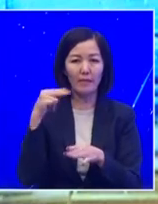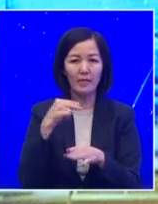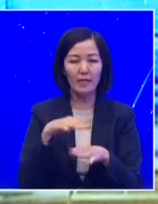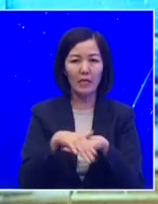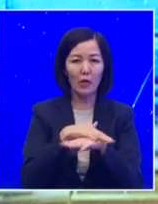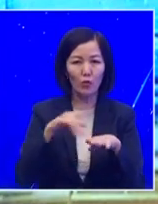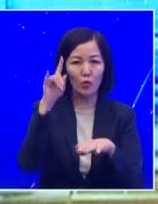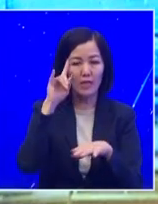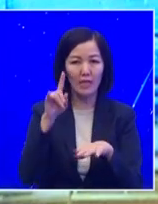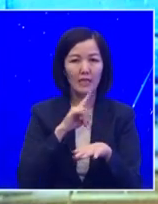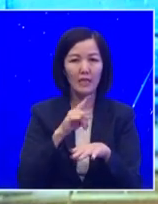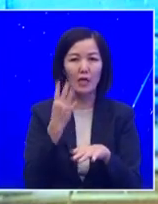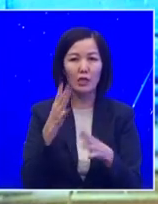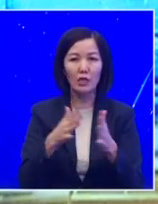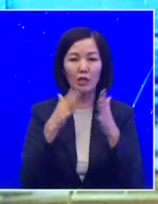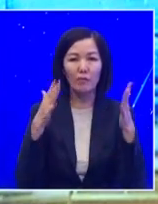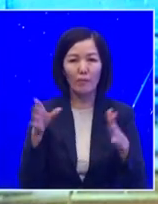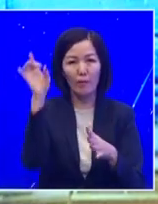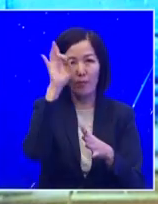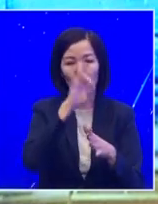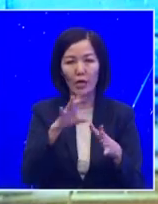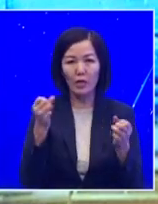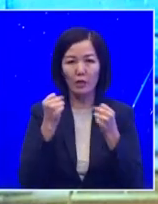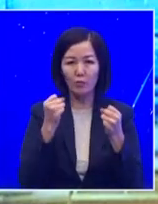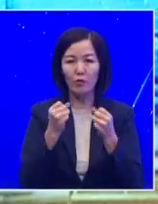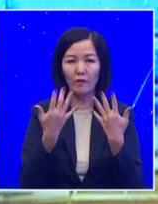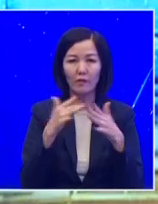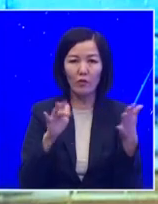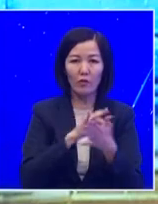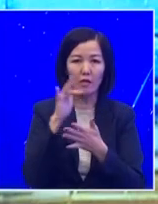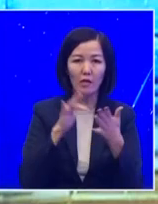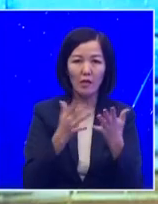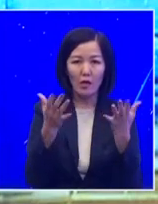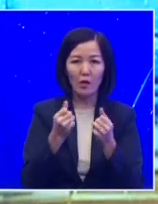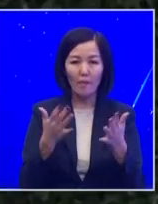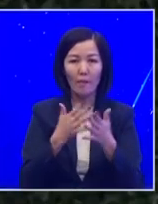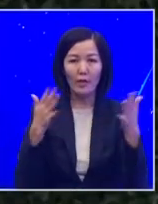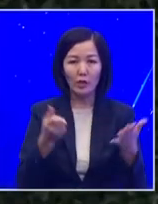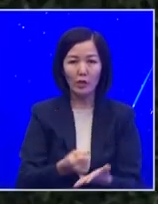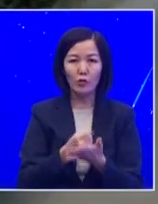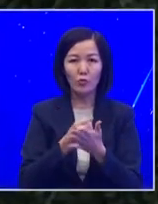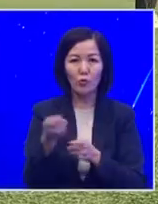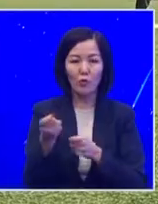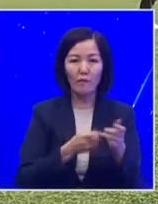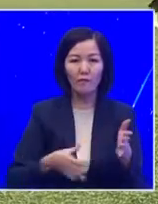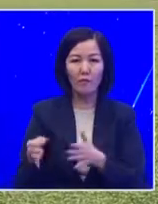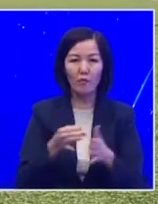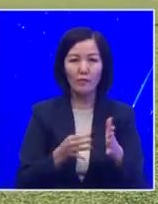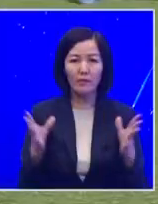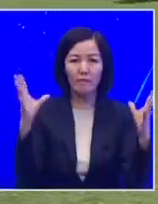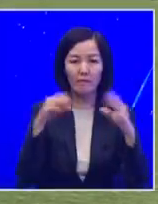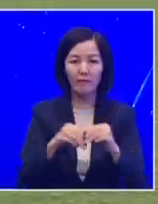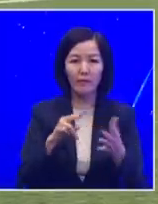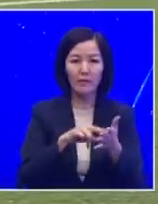народу Казахстана. 4 наиболее популярных вида спорта в селах и городах получат широкую поддержку от руководства